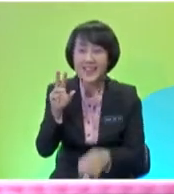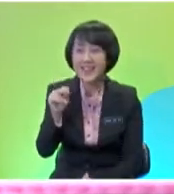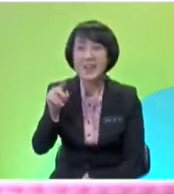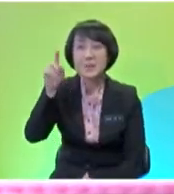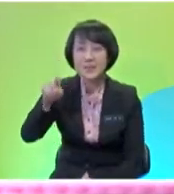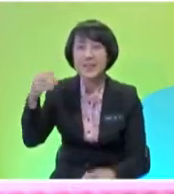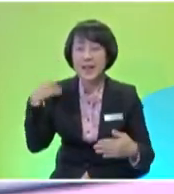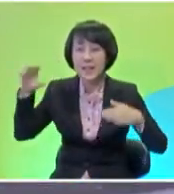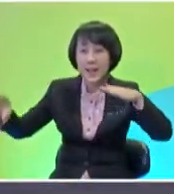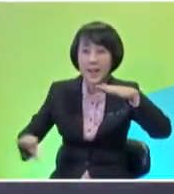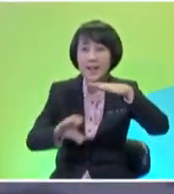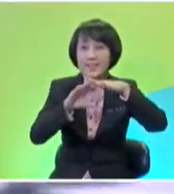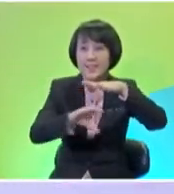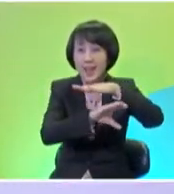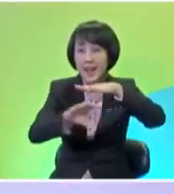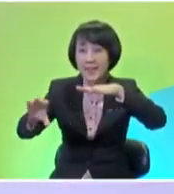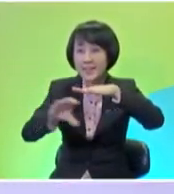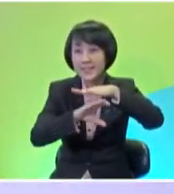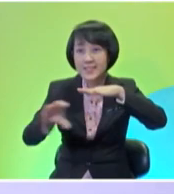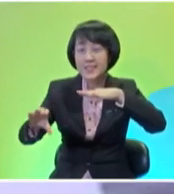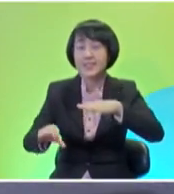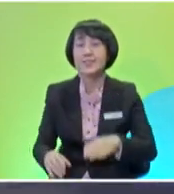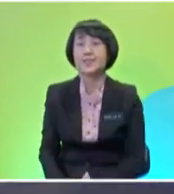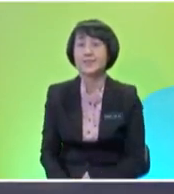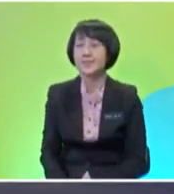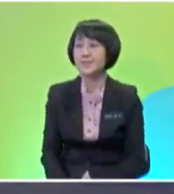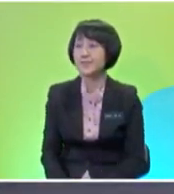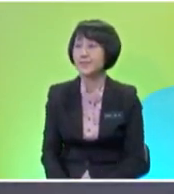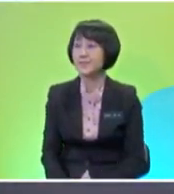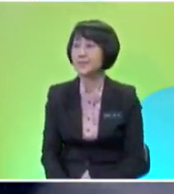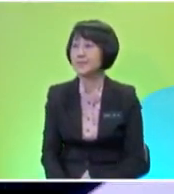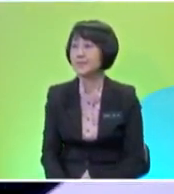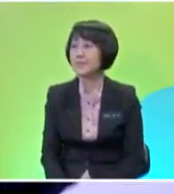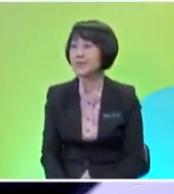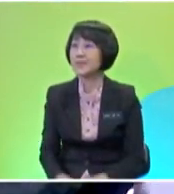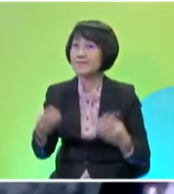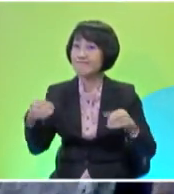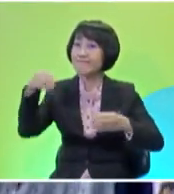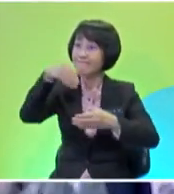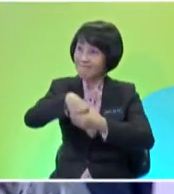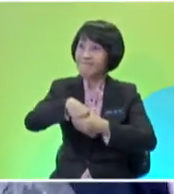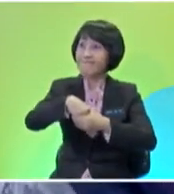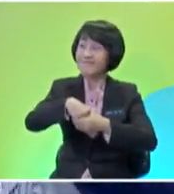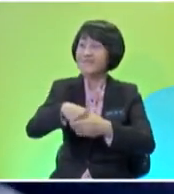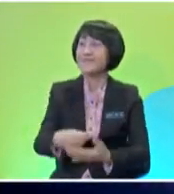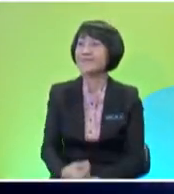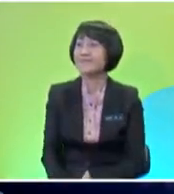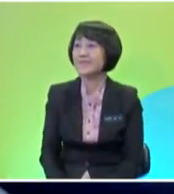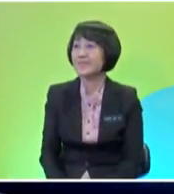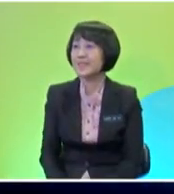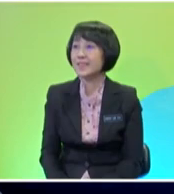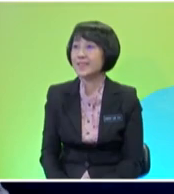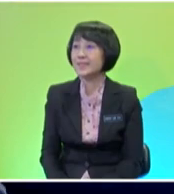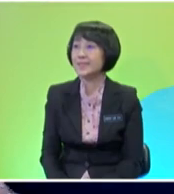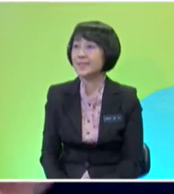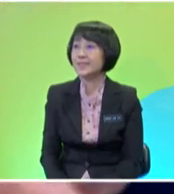memang ngam-ngam. Okey. So Ifan dah boleh masuk sini. Nampak ni? Okey. So dia dah masuk. Tada. Wah, dah masuk dah. So lubang tu bila kita